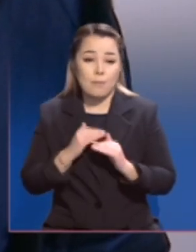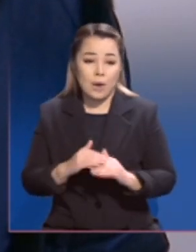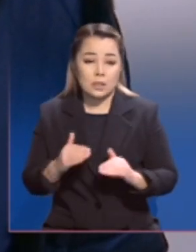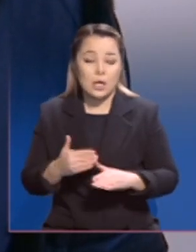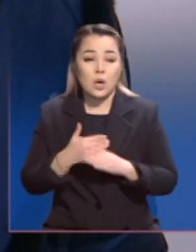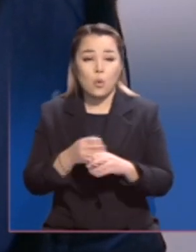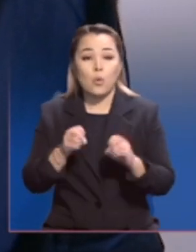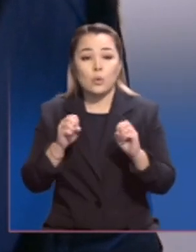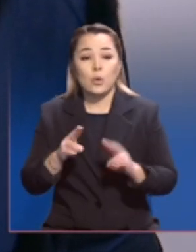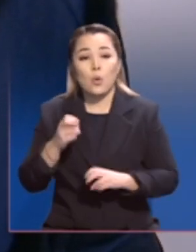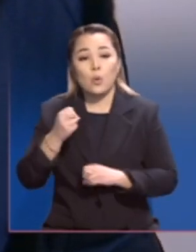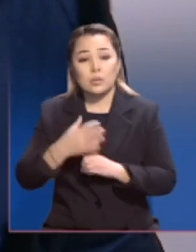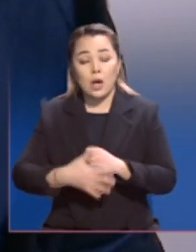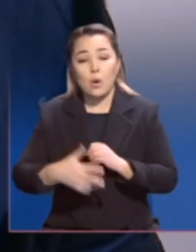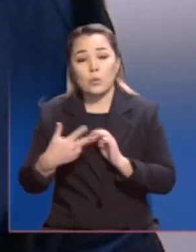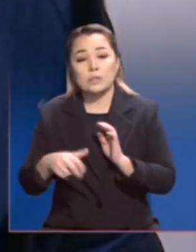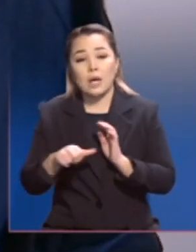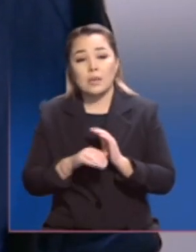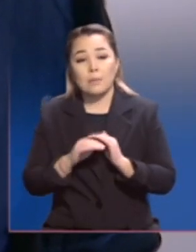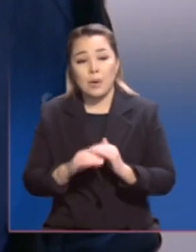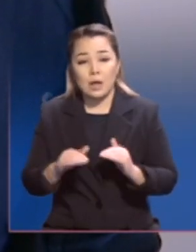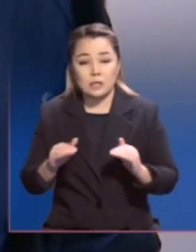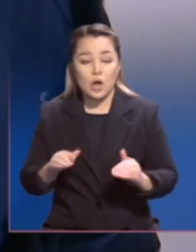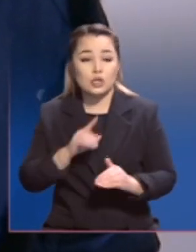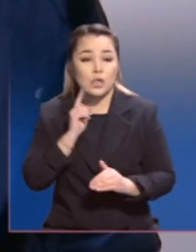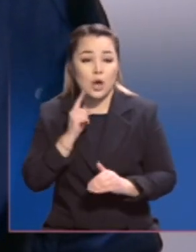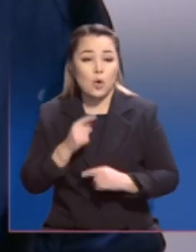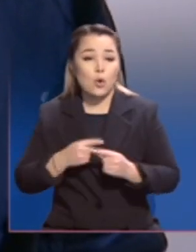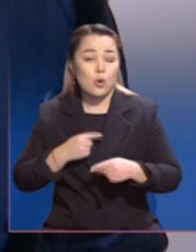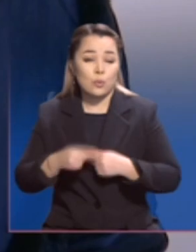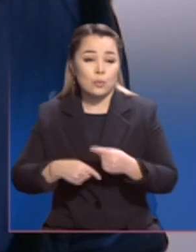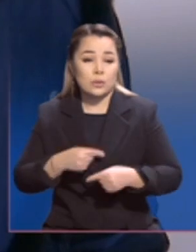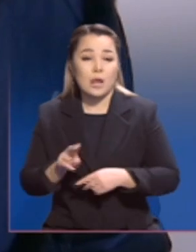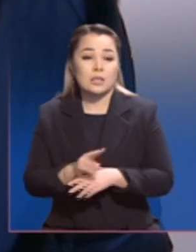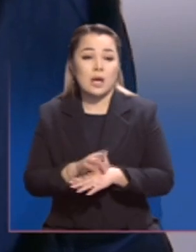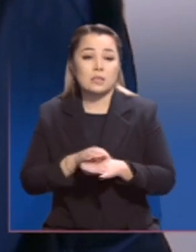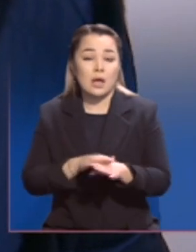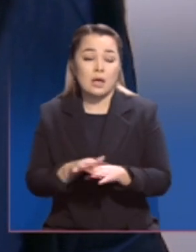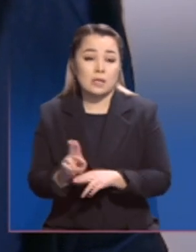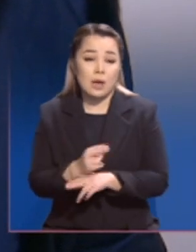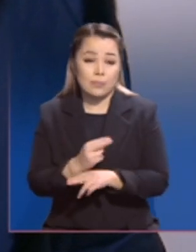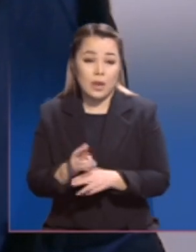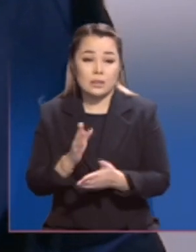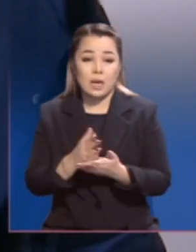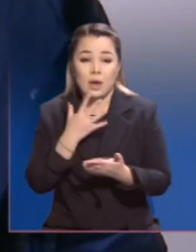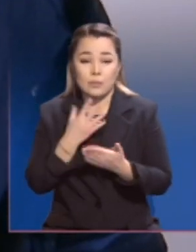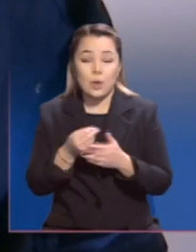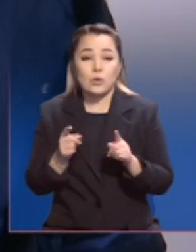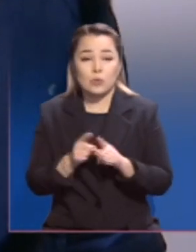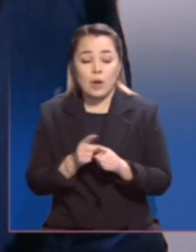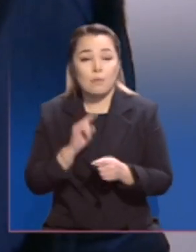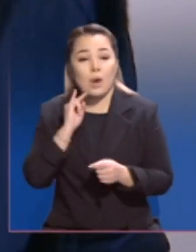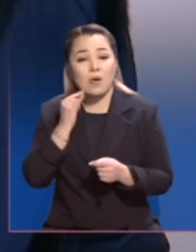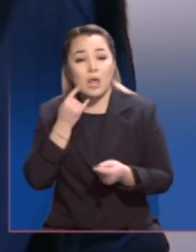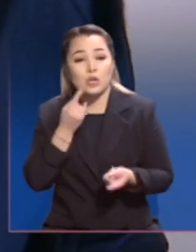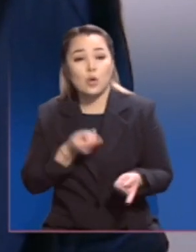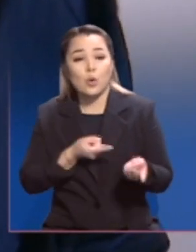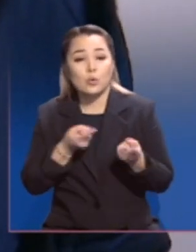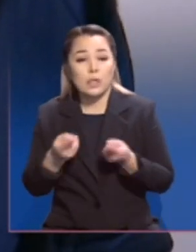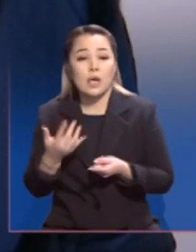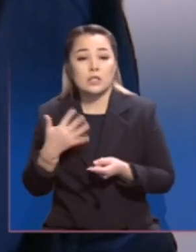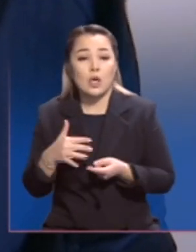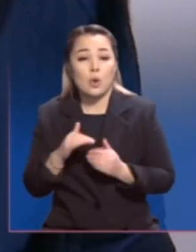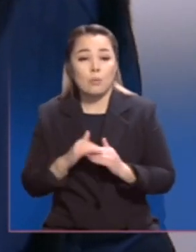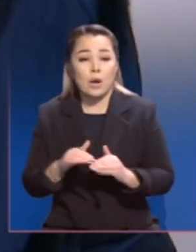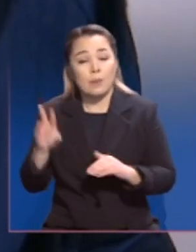беру орталығынан 36 бала және жас ұрпақ үйінің 14 тәрбиеленушісі Павлодарға көшірілді. Жалпы саны 50 баланы